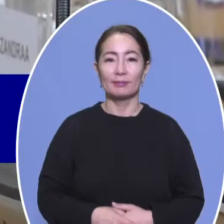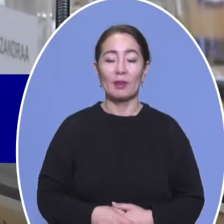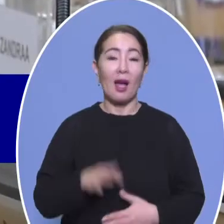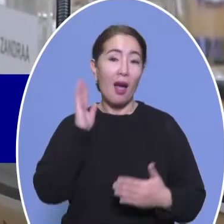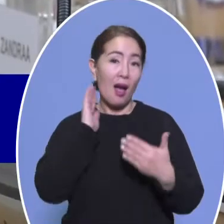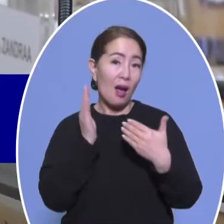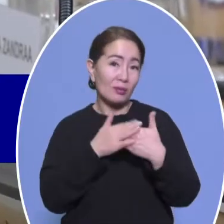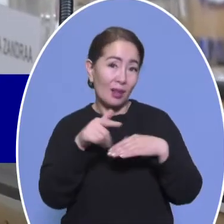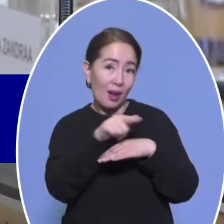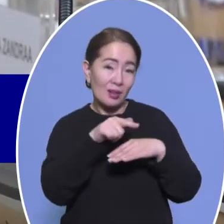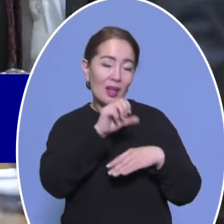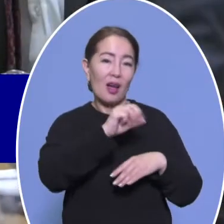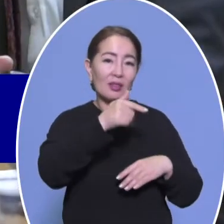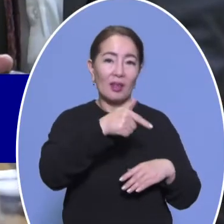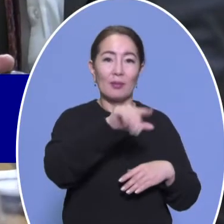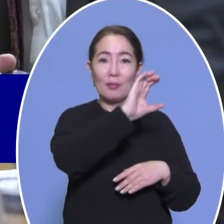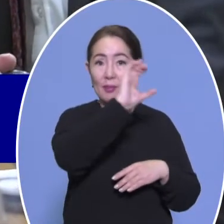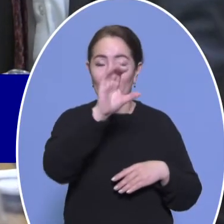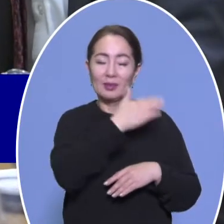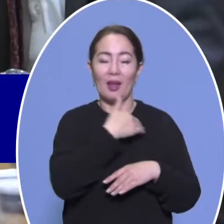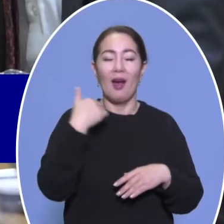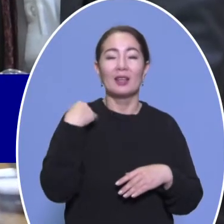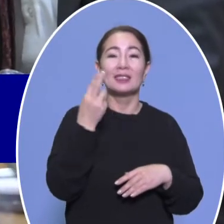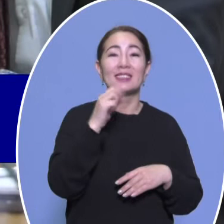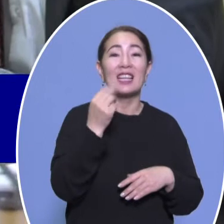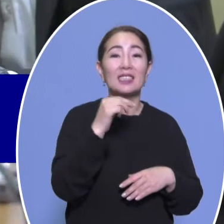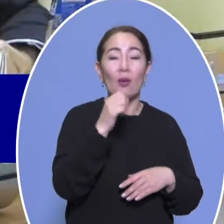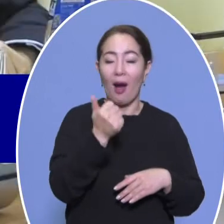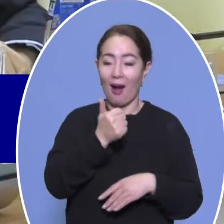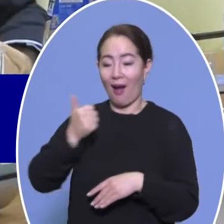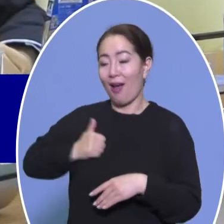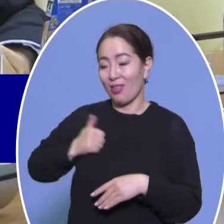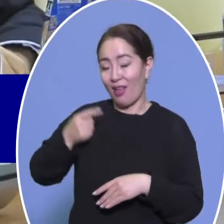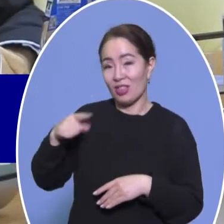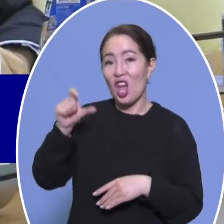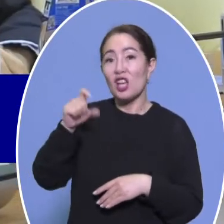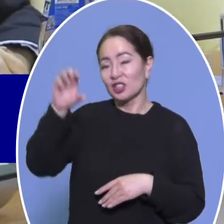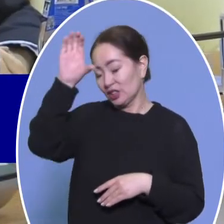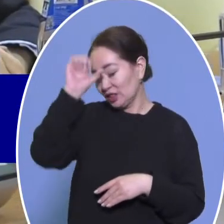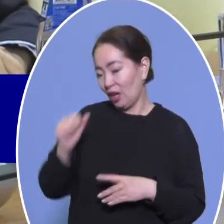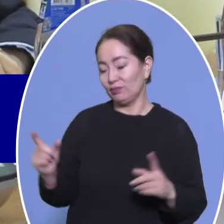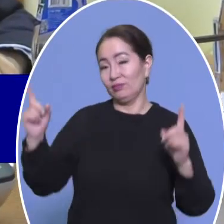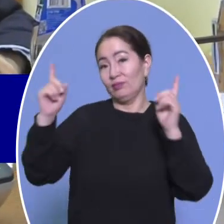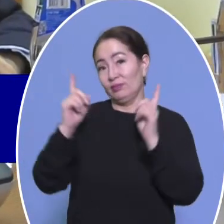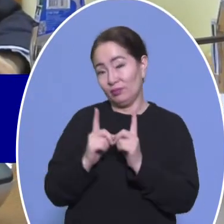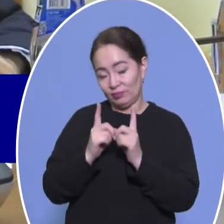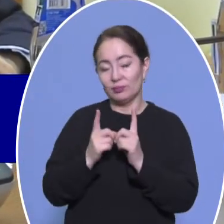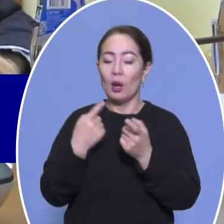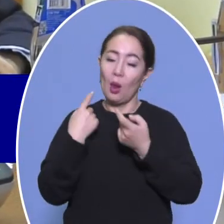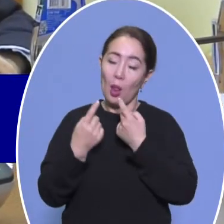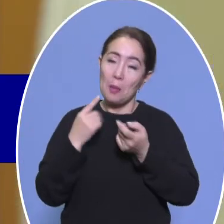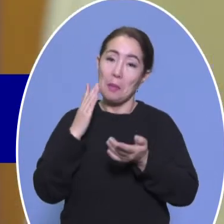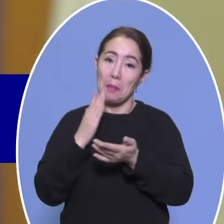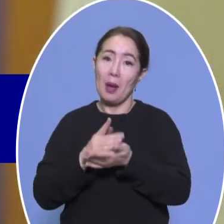За авдагта тэмцэх газрын дараа тэрэн гүмсөр даштава Канада улсаас Монгол улсад цугаа онцгойд бүрэн эрхт элчин сайд Катерины Эвкопиг хүлээн авч